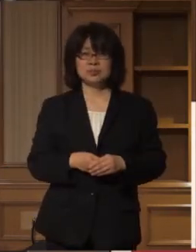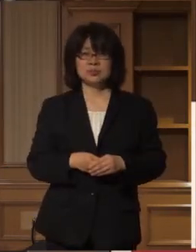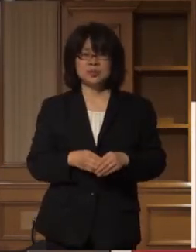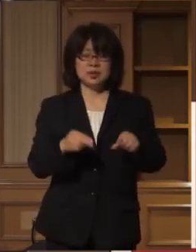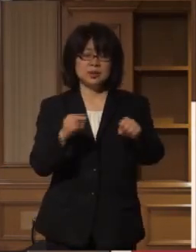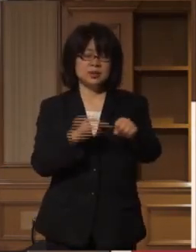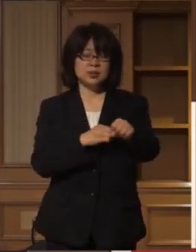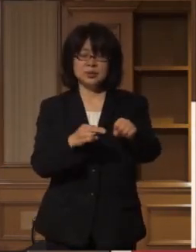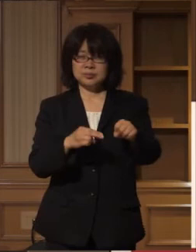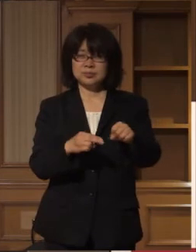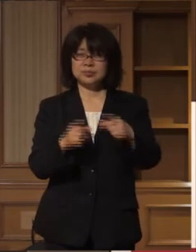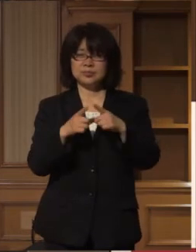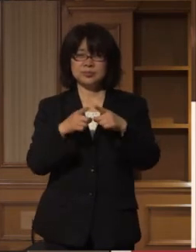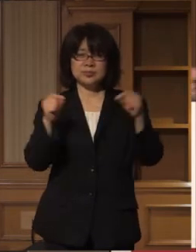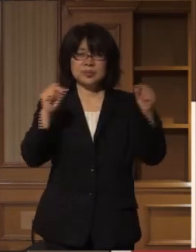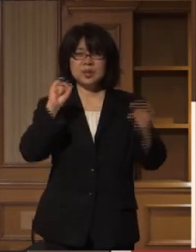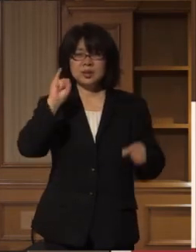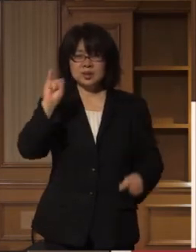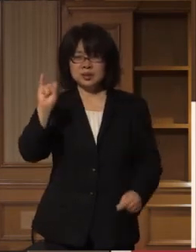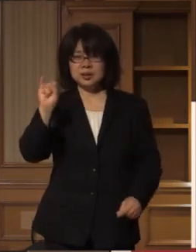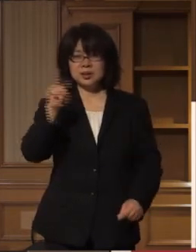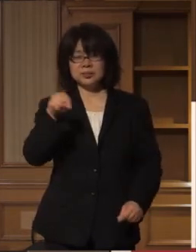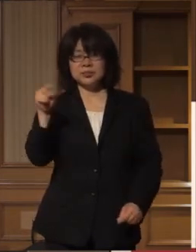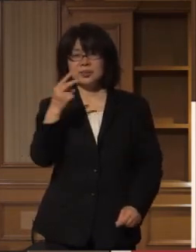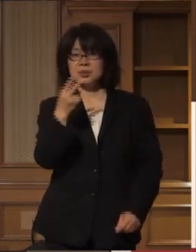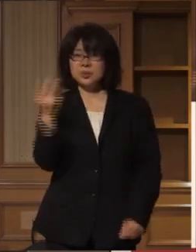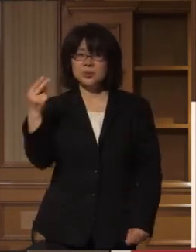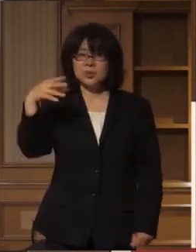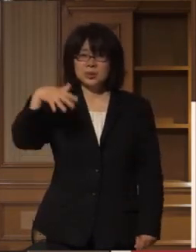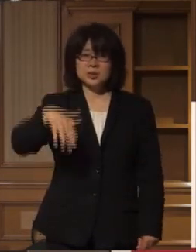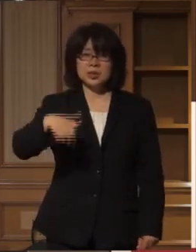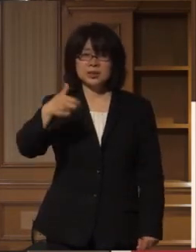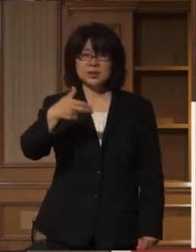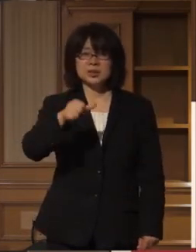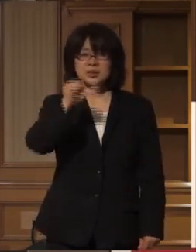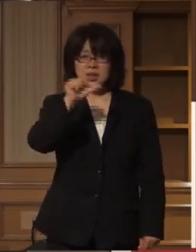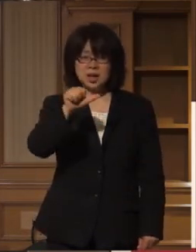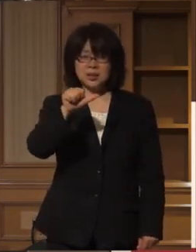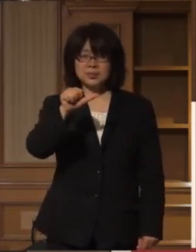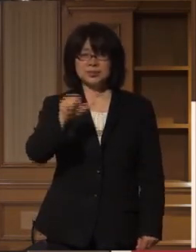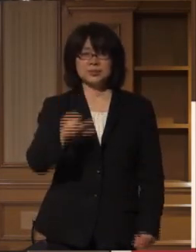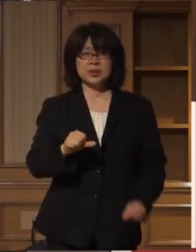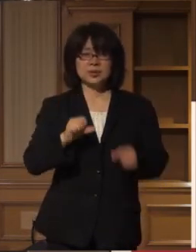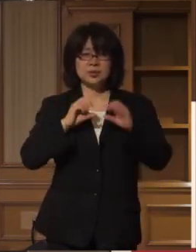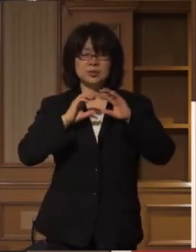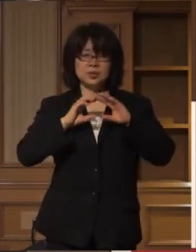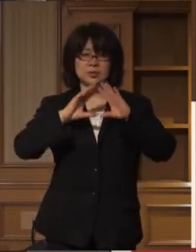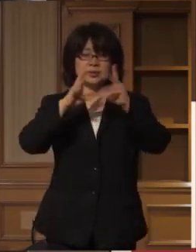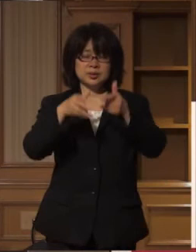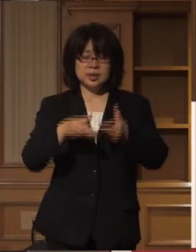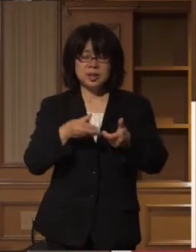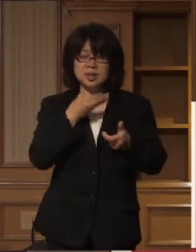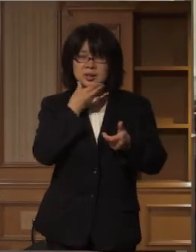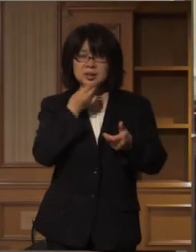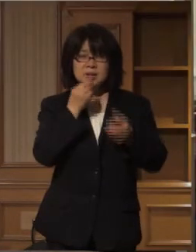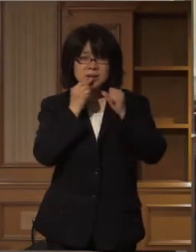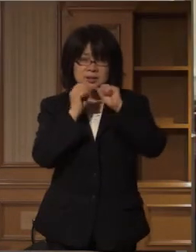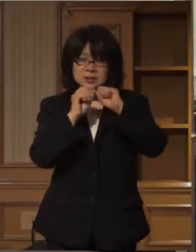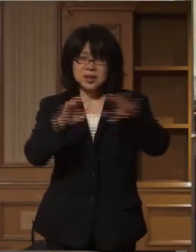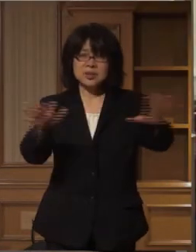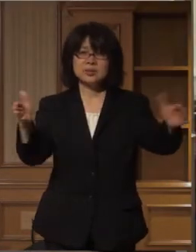して、で、最初思ったのはこうインドネシアの長期宣教師になろうというふうに思われたそうなんですね。